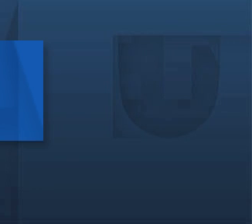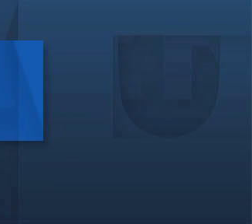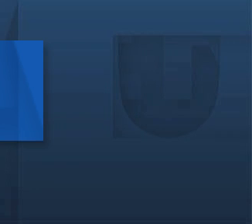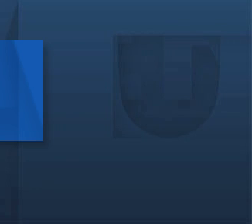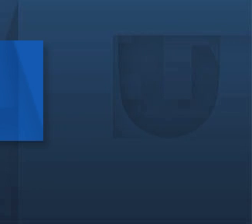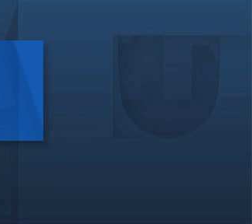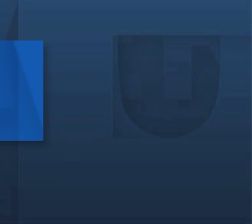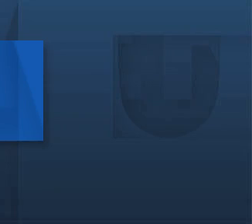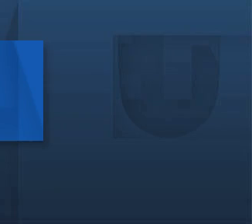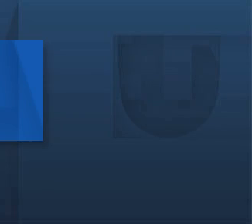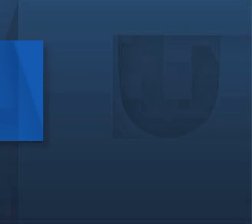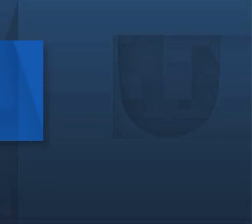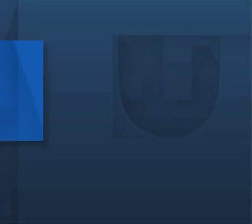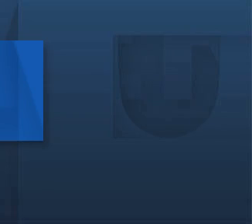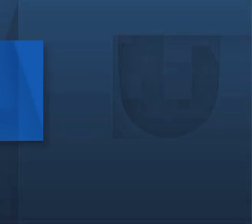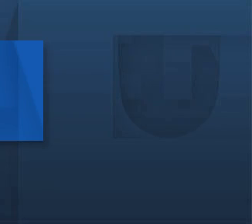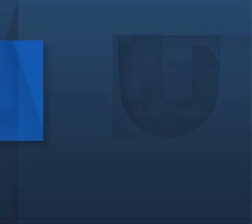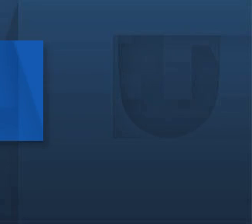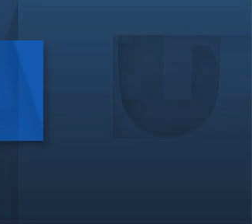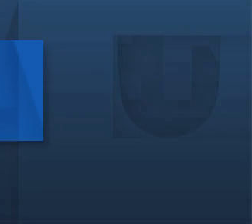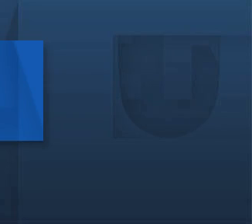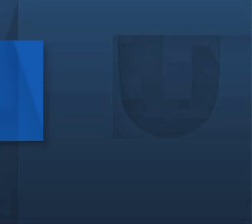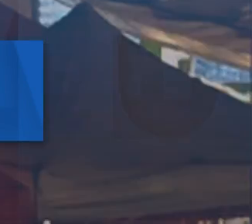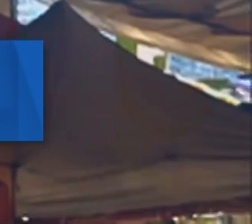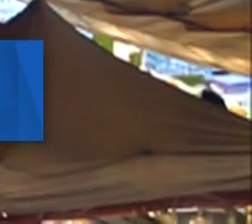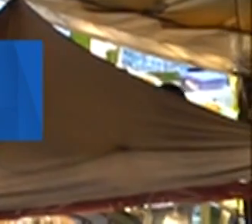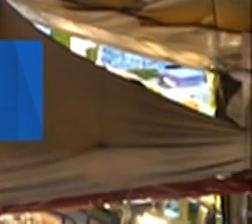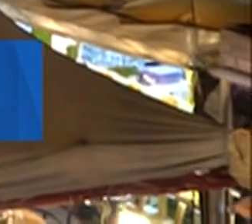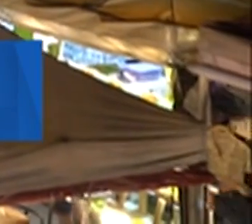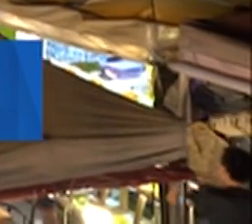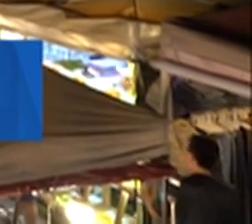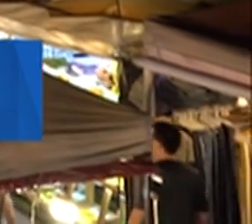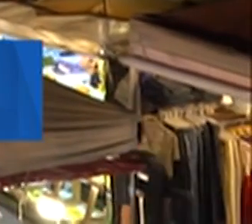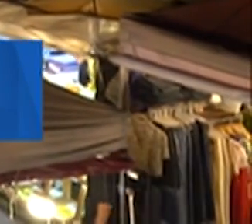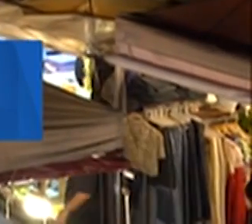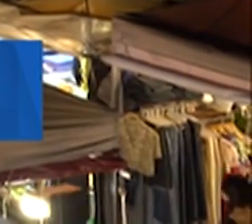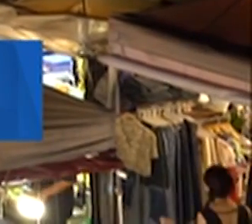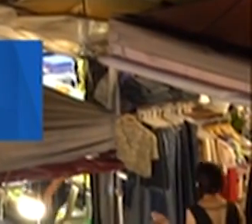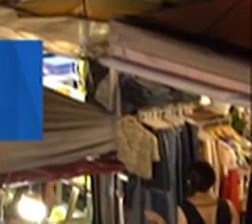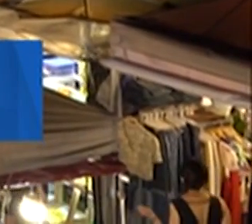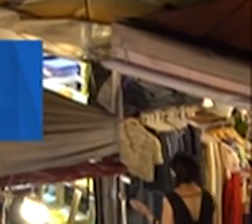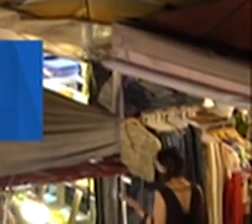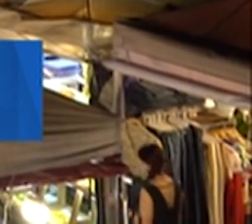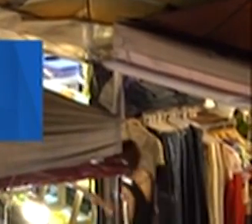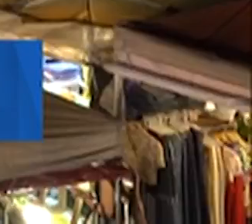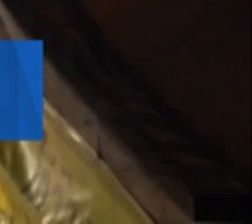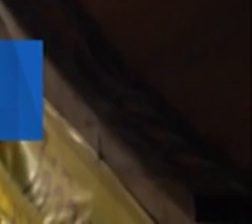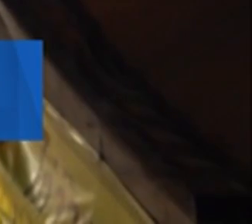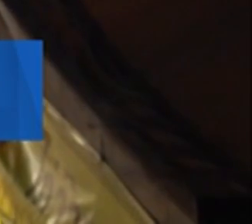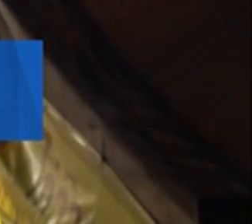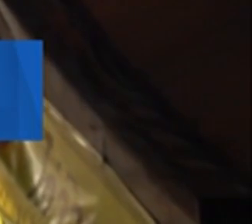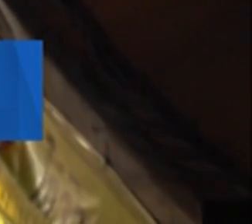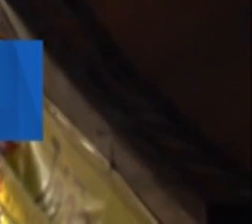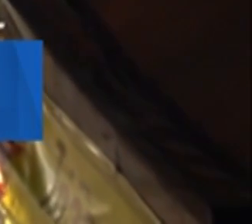ครับนี่ก็คือสิ่งที่ธุรกิจนะครับคงจะต้องเผชิญกันต่อไปอีกนานนะครับนี่แค่กรกฎาคมหลังจากที่สิงหากันยา